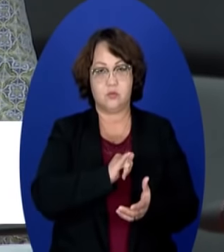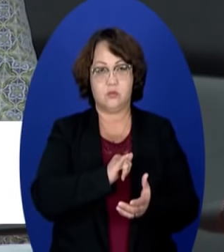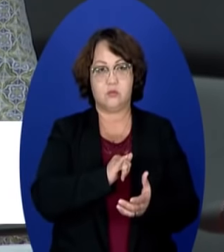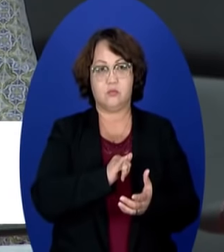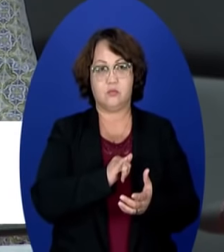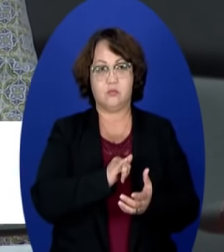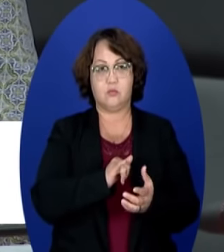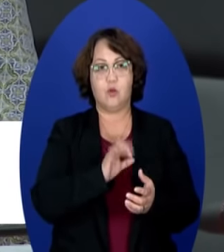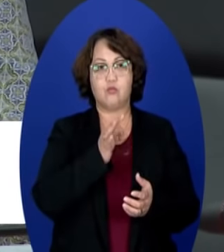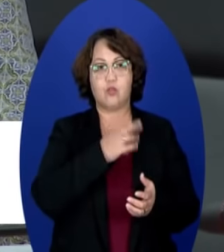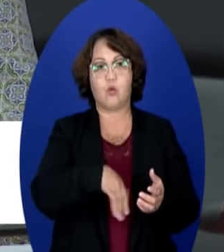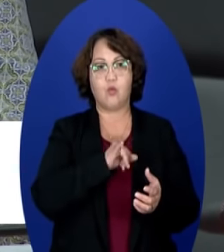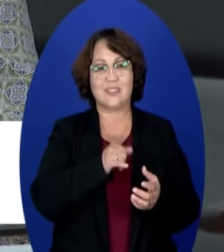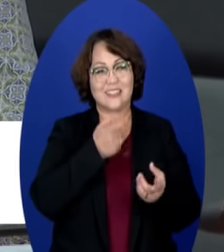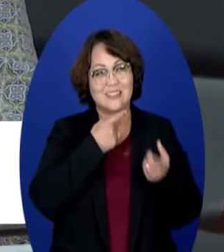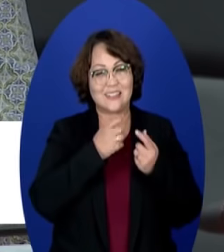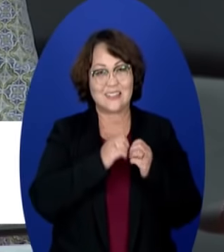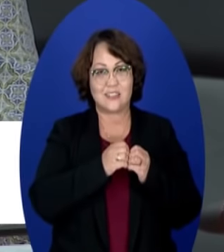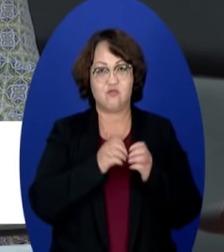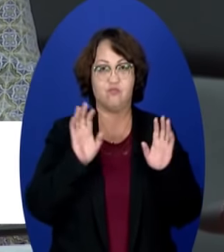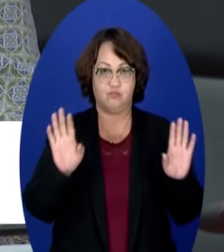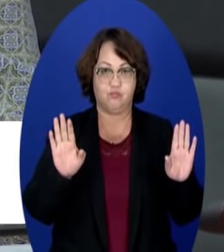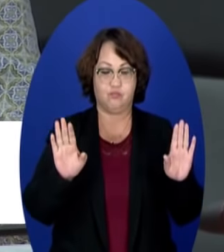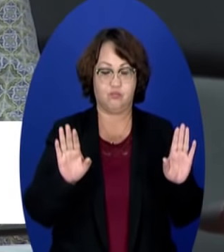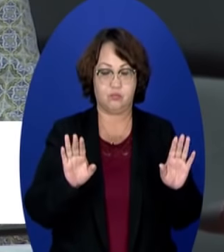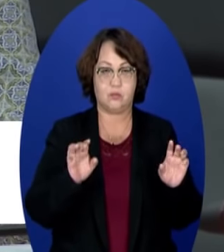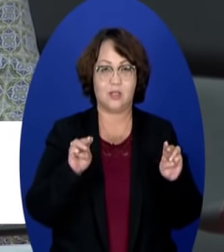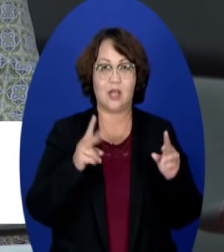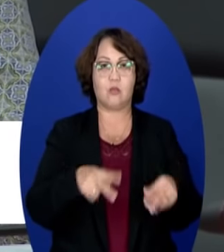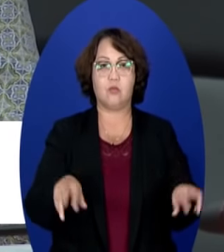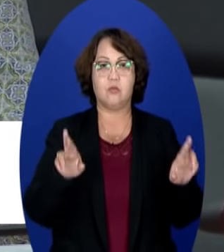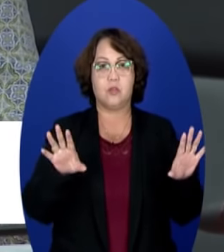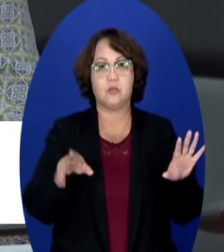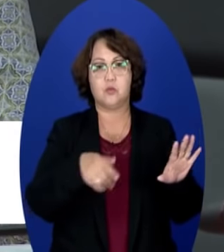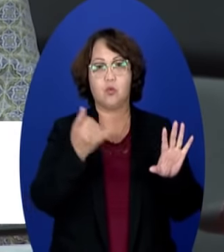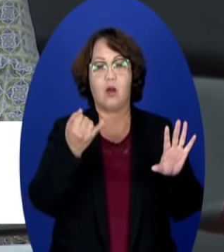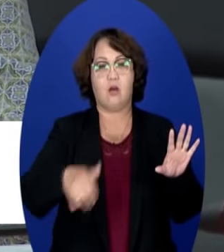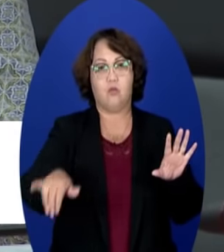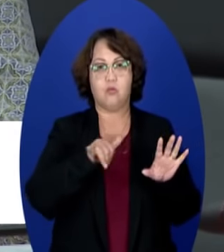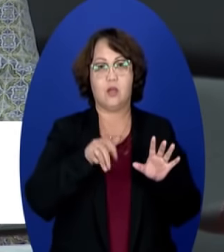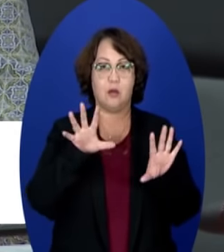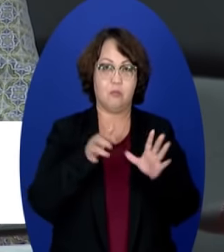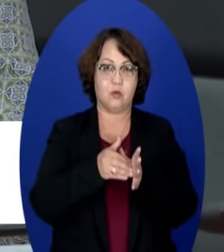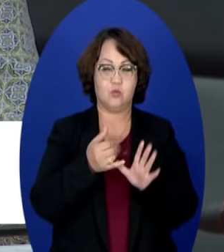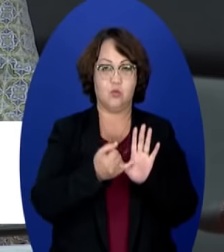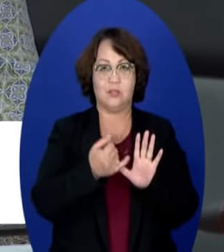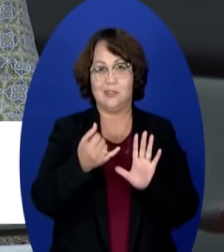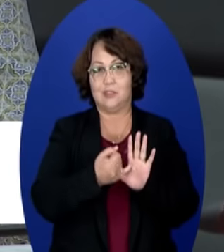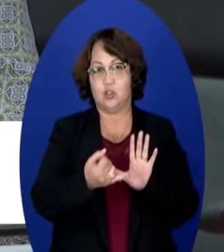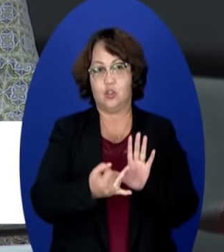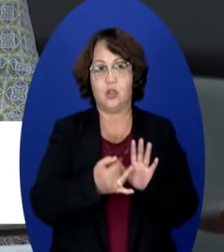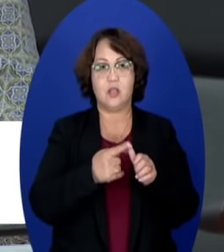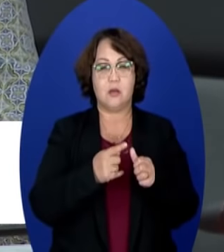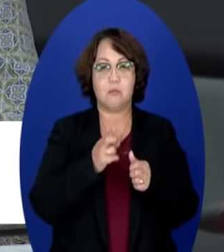Солонгос улс энэ хилцээрийн талууд. За энэ 6 улсад бид нар нийтдээ 10,667 нэр төрлийн